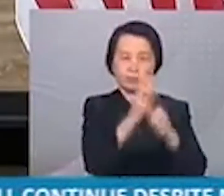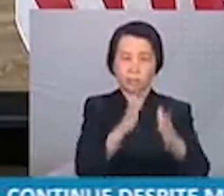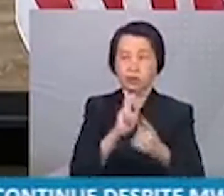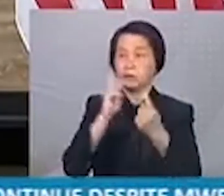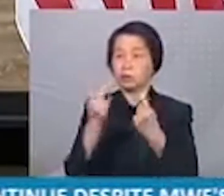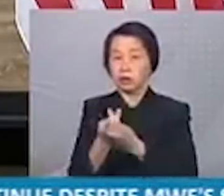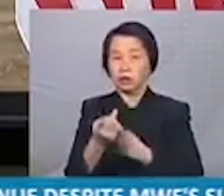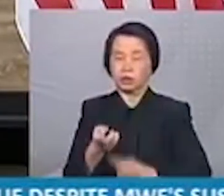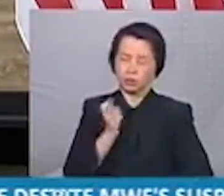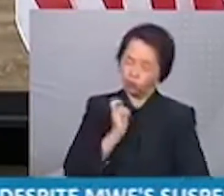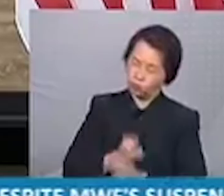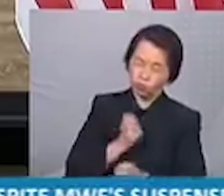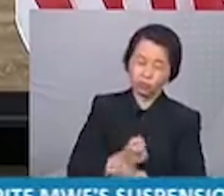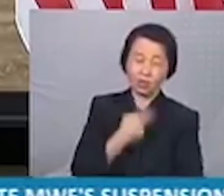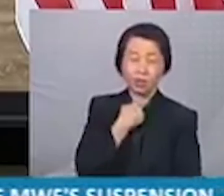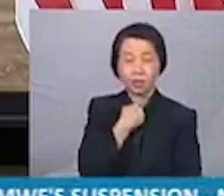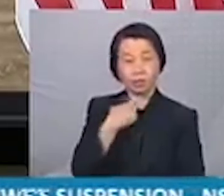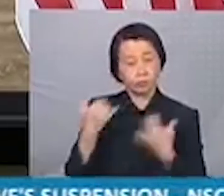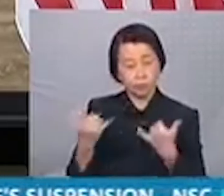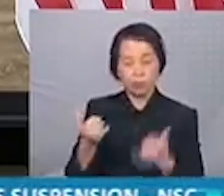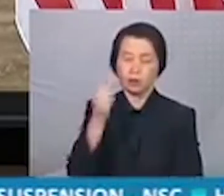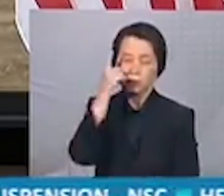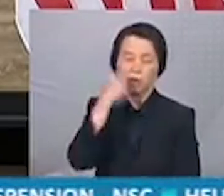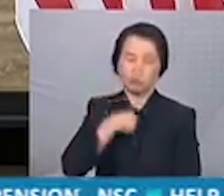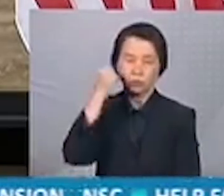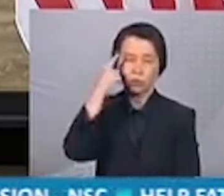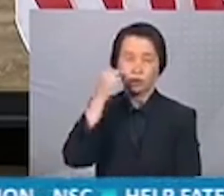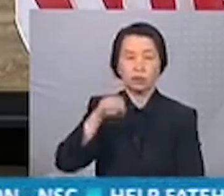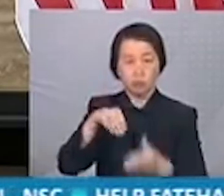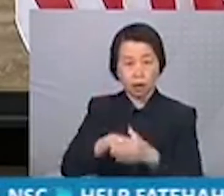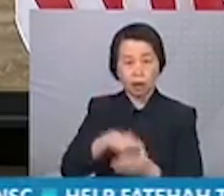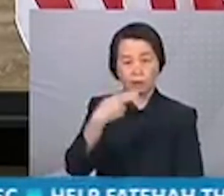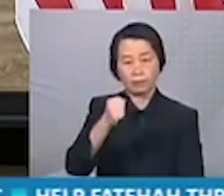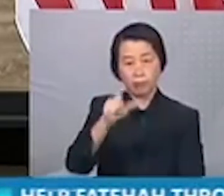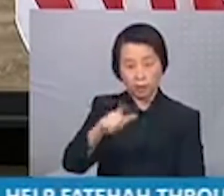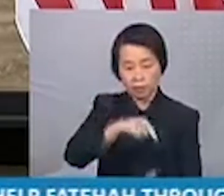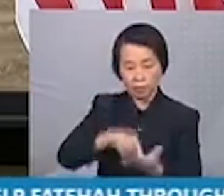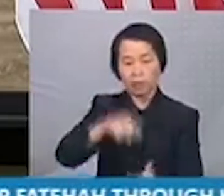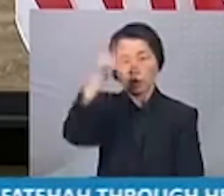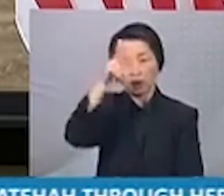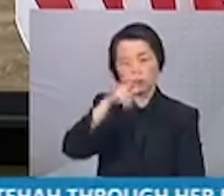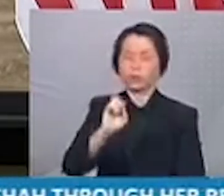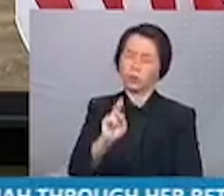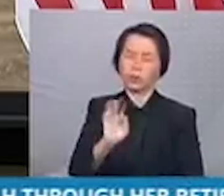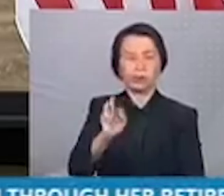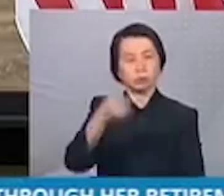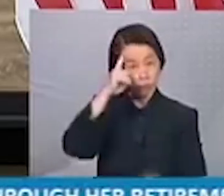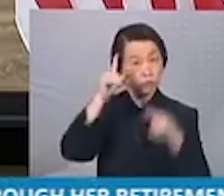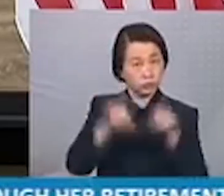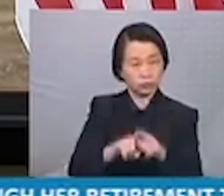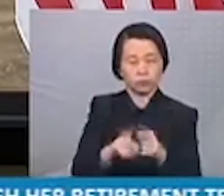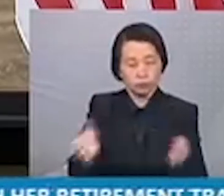keadaan yang agak terdesak pada waktu ini di dalam hal ini kerajaan bersetuju untuk